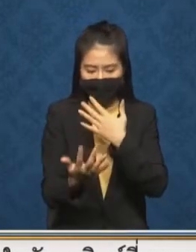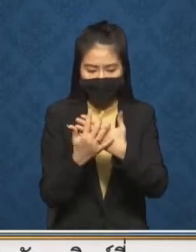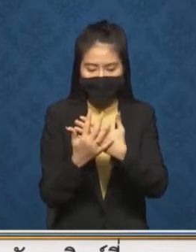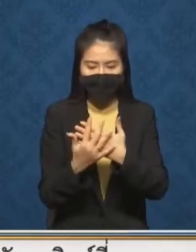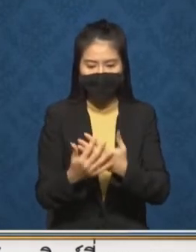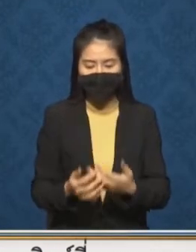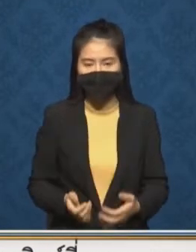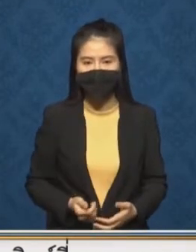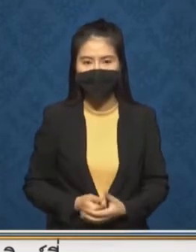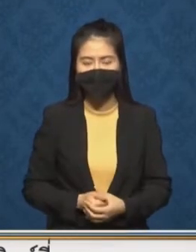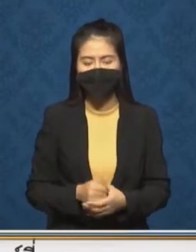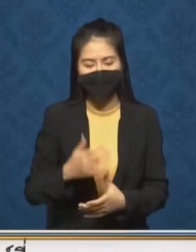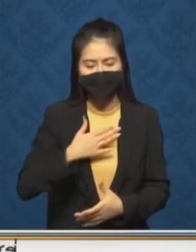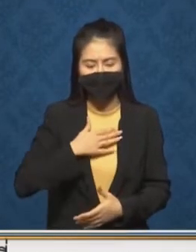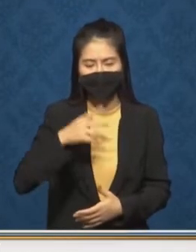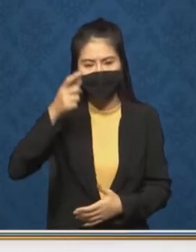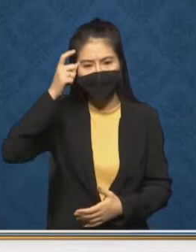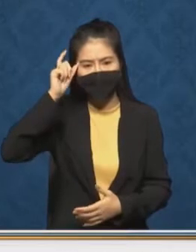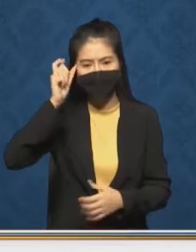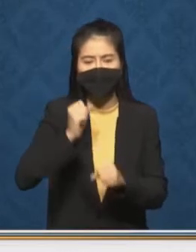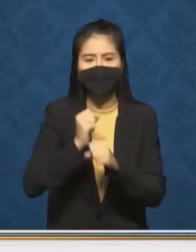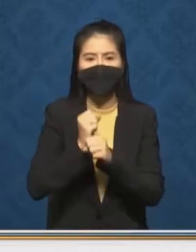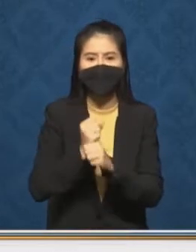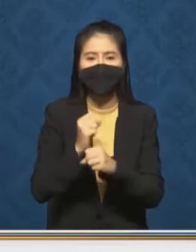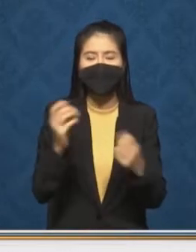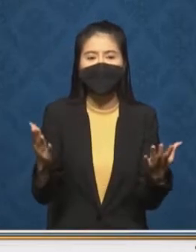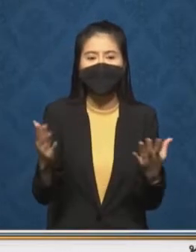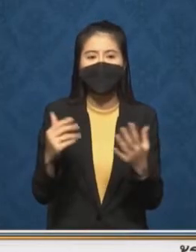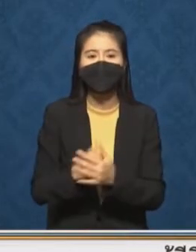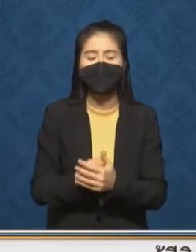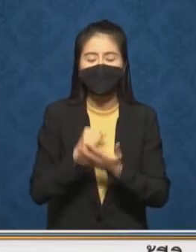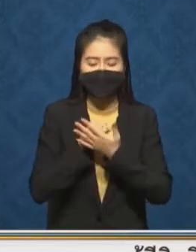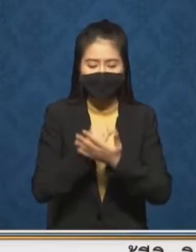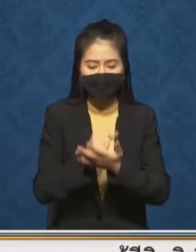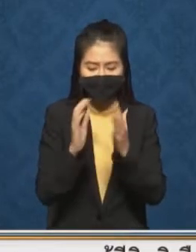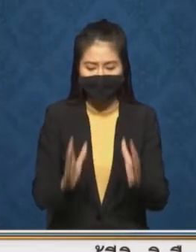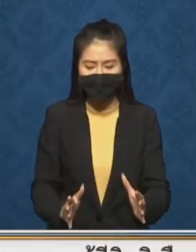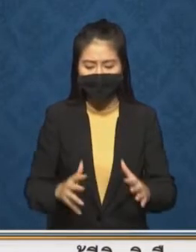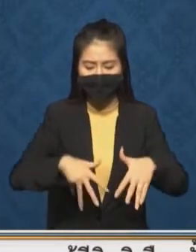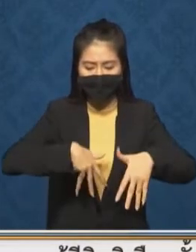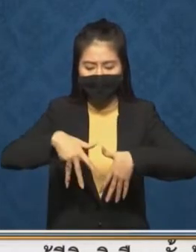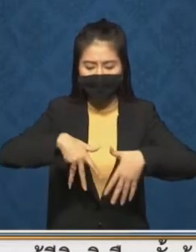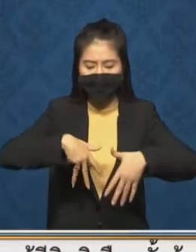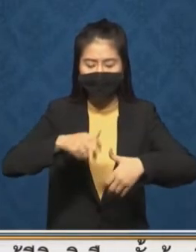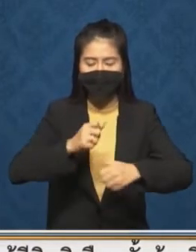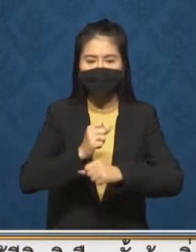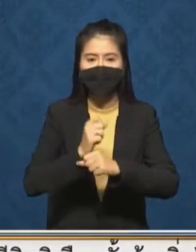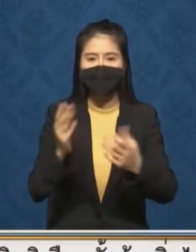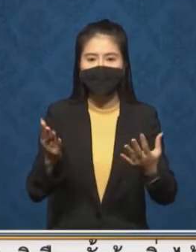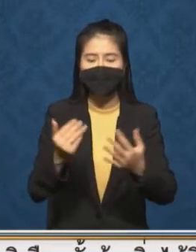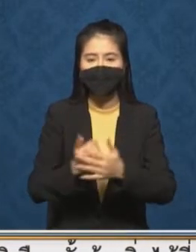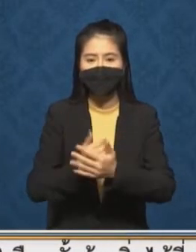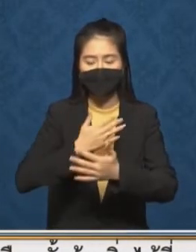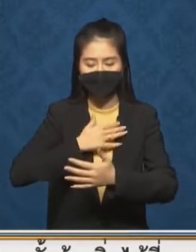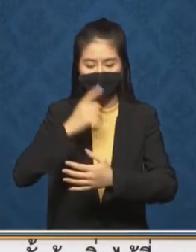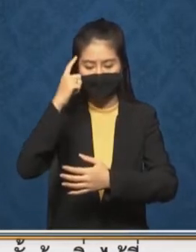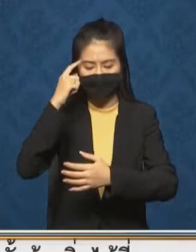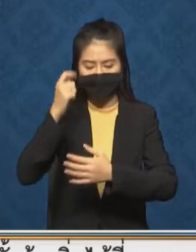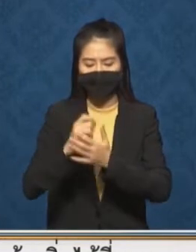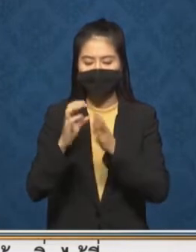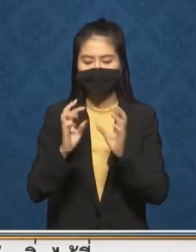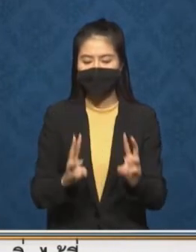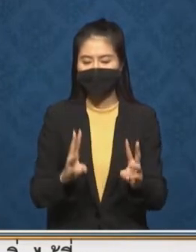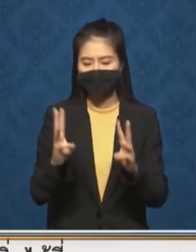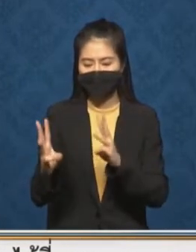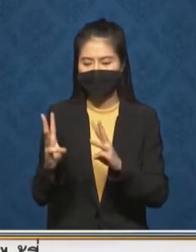ครัผมก็ตองตคำถามว่าจะทำยไกดีครับคำถามมัก็มีอยู่ในเรื่ขกระบูλ